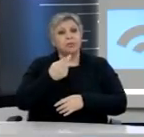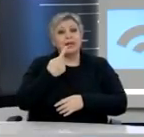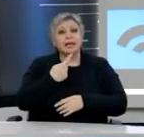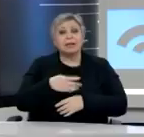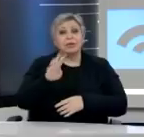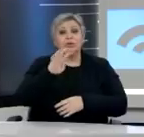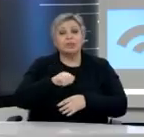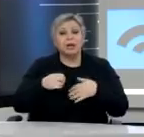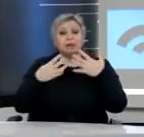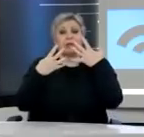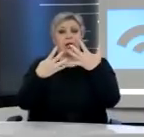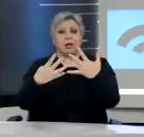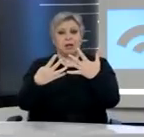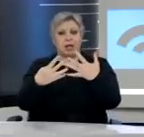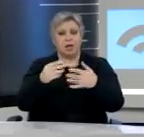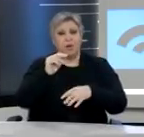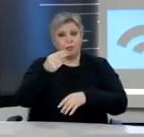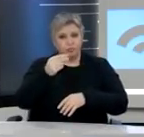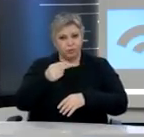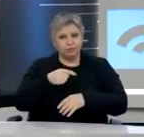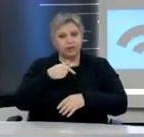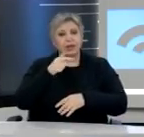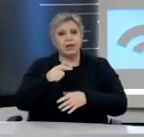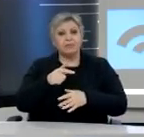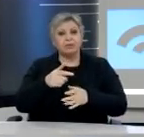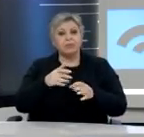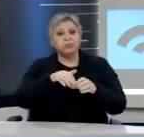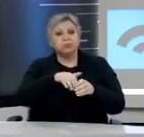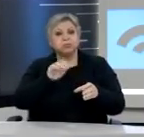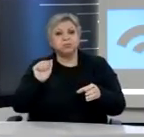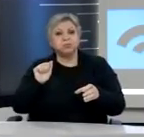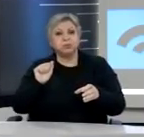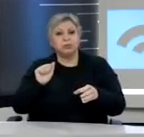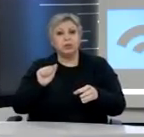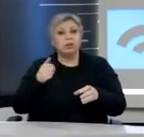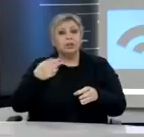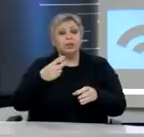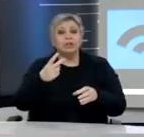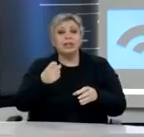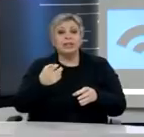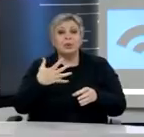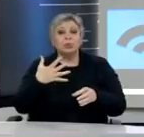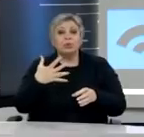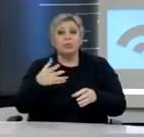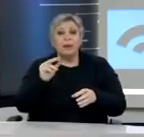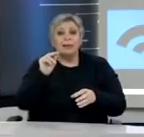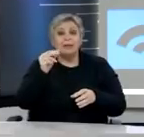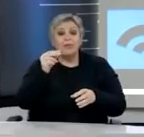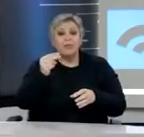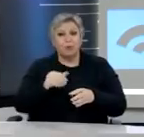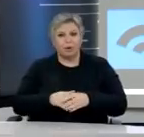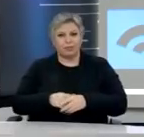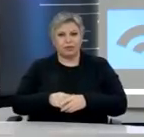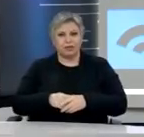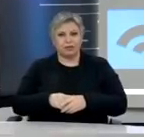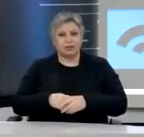149, έφυγαν όχι ένας, δύο, τρεις, έφυγαν τότε 25 βουλευτές. Και ο ΣΥΡΙΖΑ